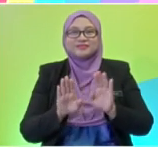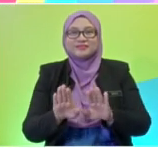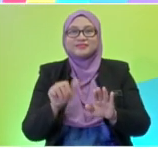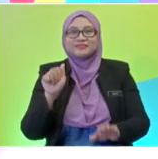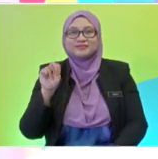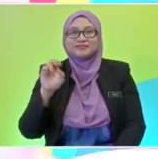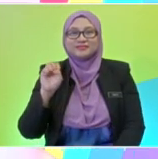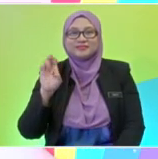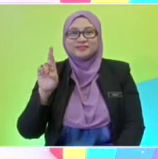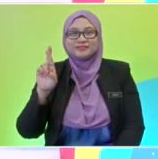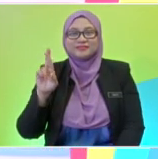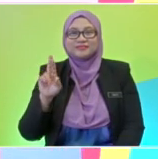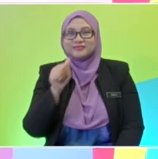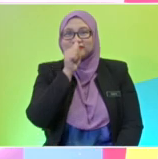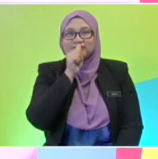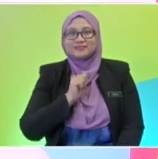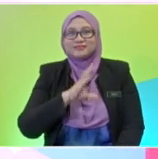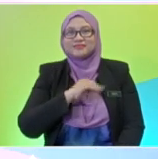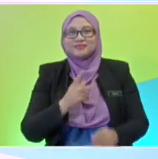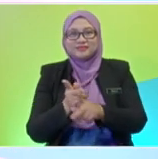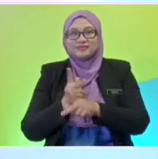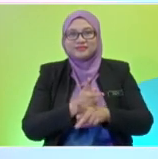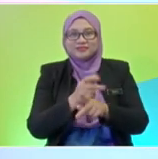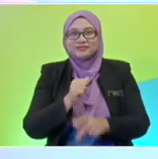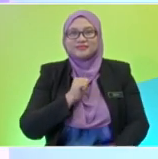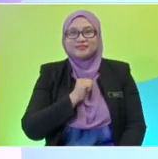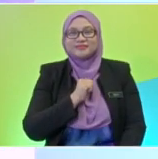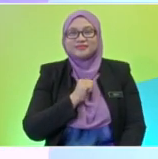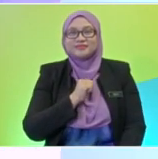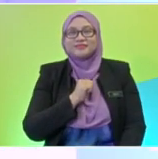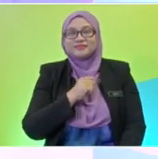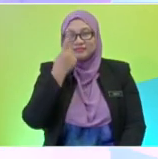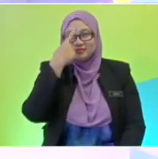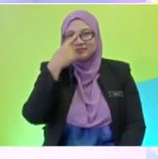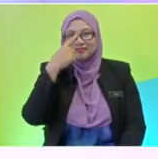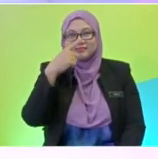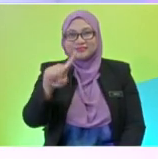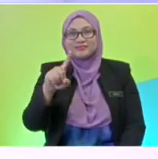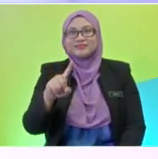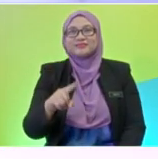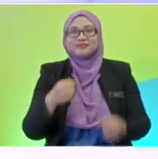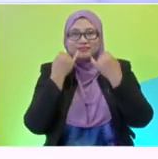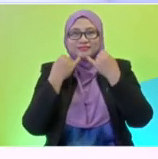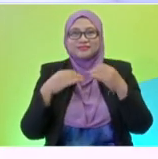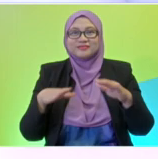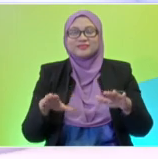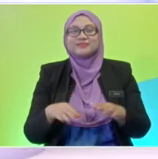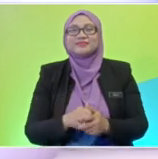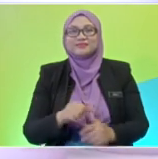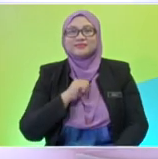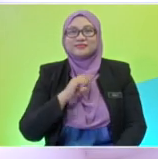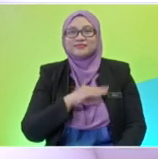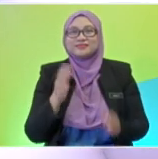sabar dan mengawal diri demi kesejahteraan hidup diri dan orang lain oke tepat